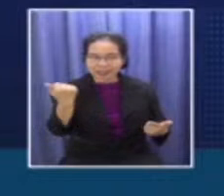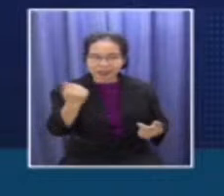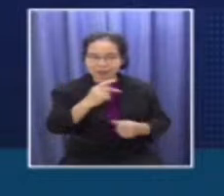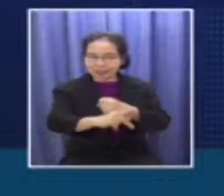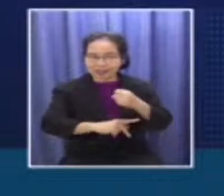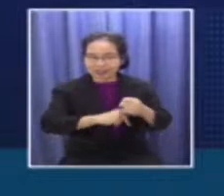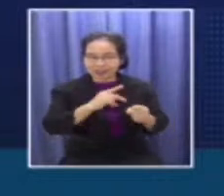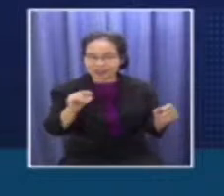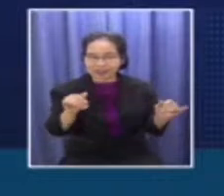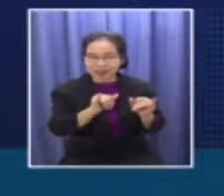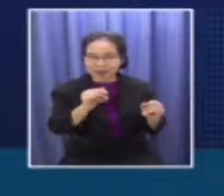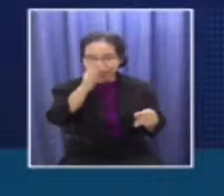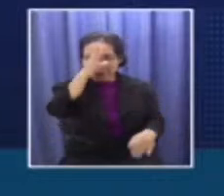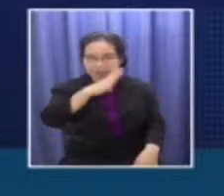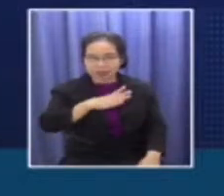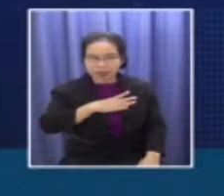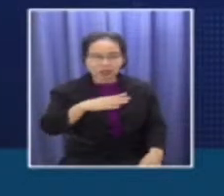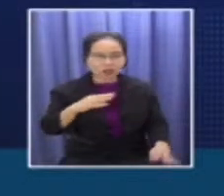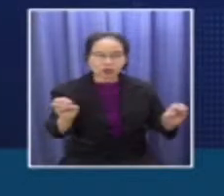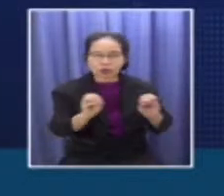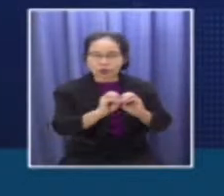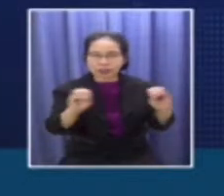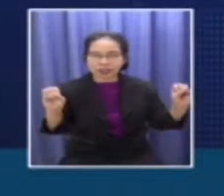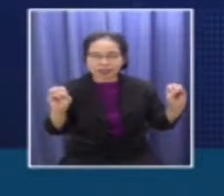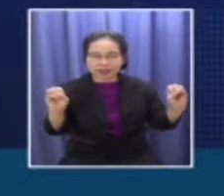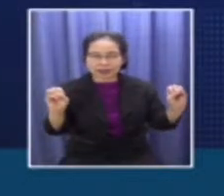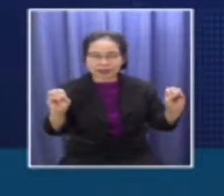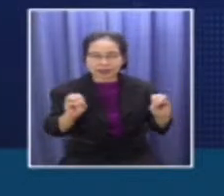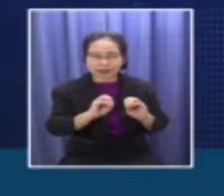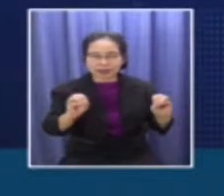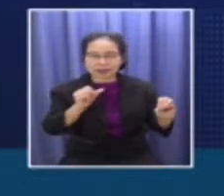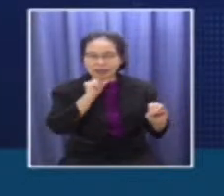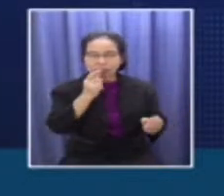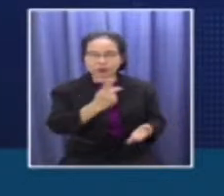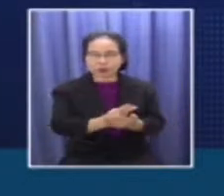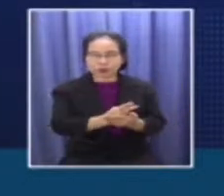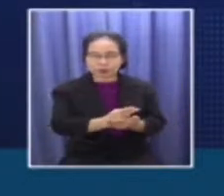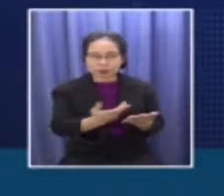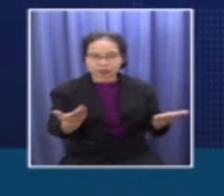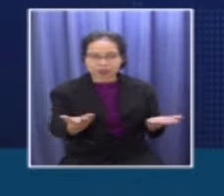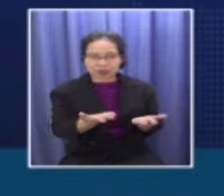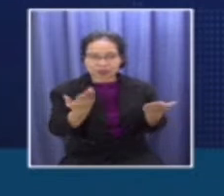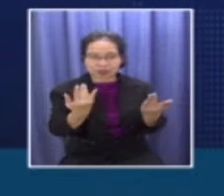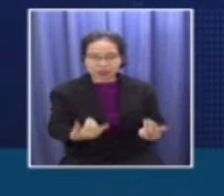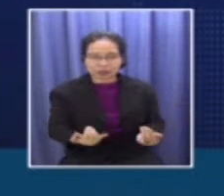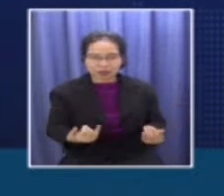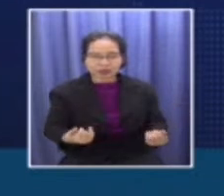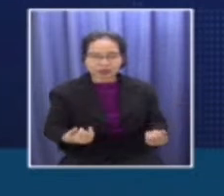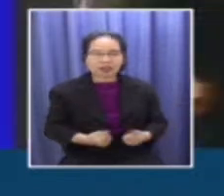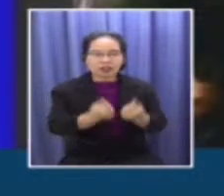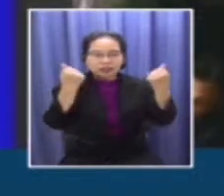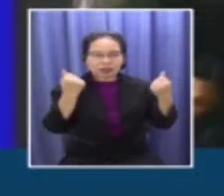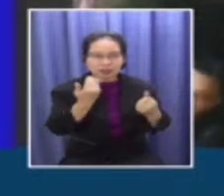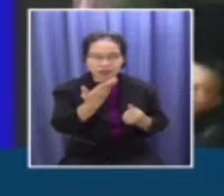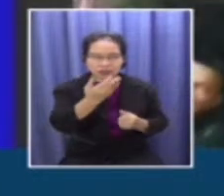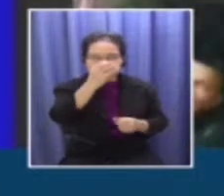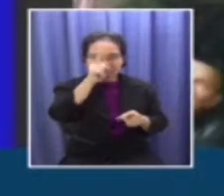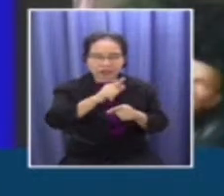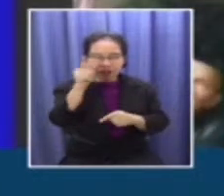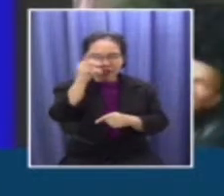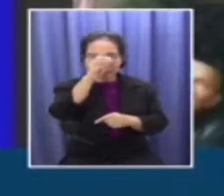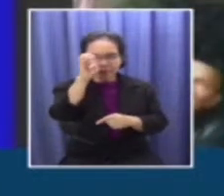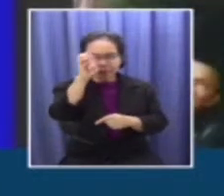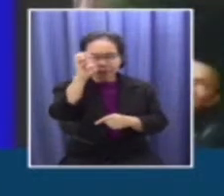pɛ de suafoɔ sɛ ka wɔ mo nsɛm no sonsone ɛda ntɛm nti oni abarama Steve Padiko ɔno nso bisa